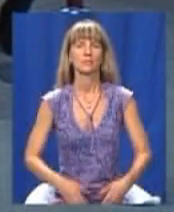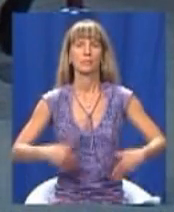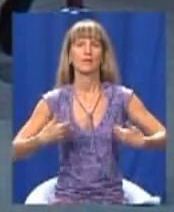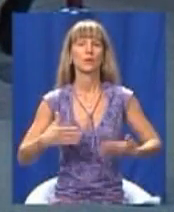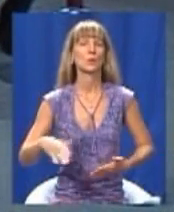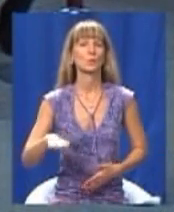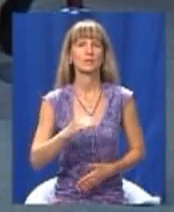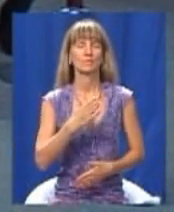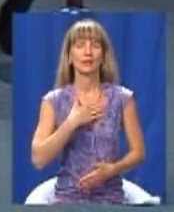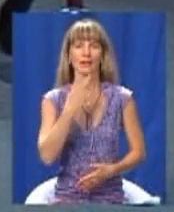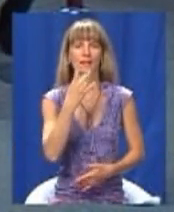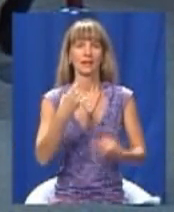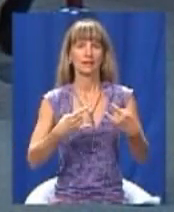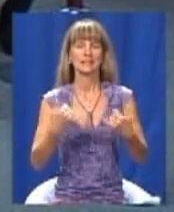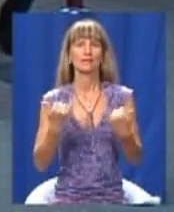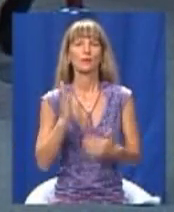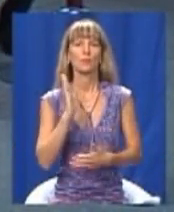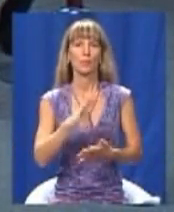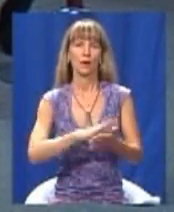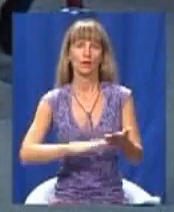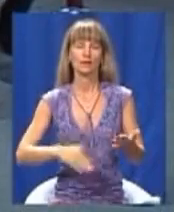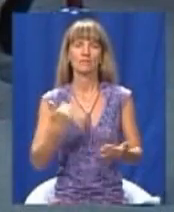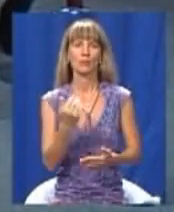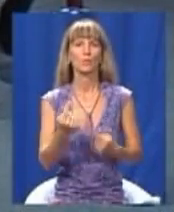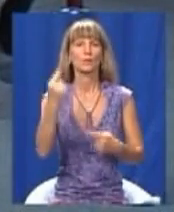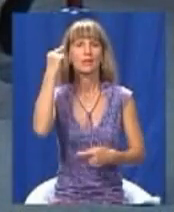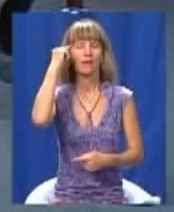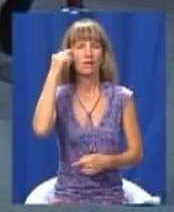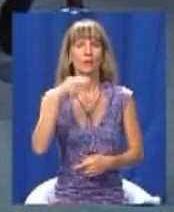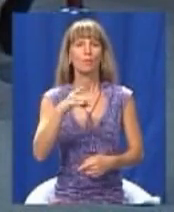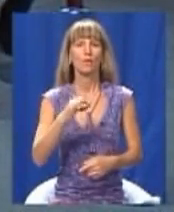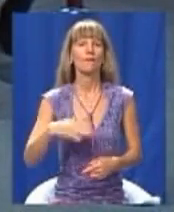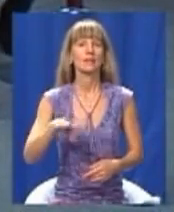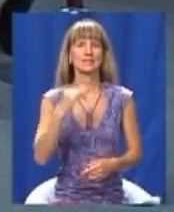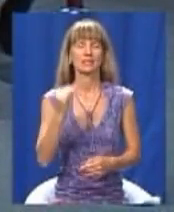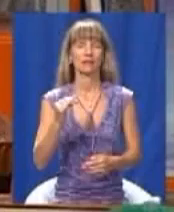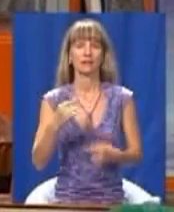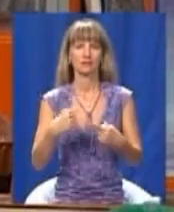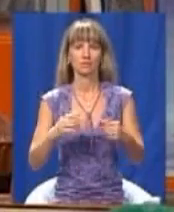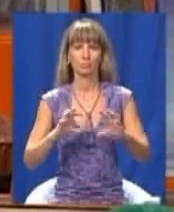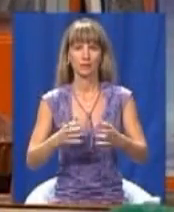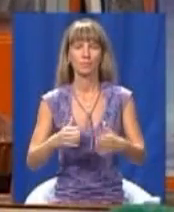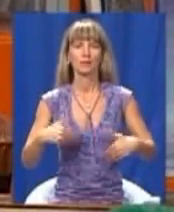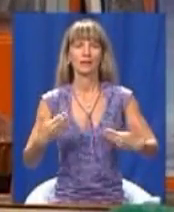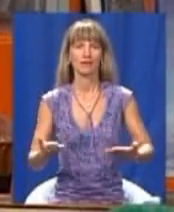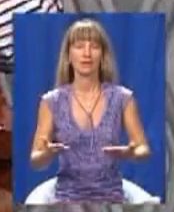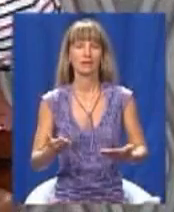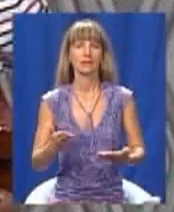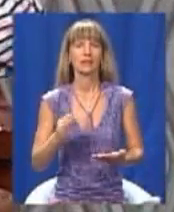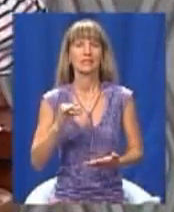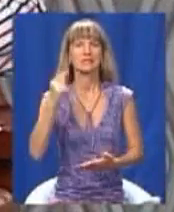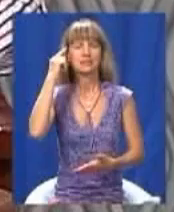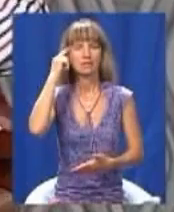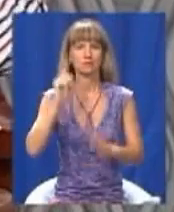Привіт усім нашим телеглядачам! Сьогодні будемо продовжувати з вами дізнаватися про все цікаве на світі. Привіт! І,